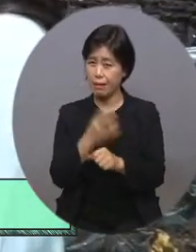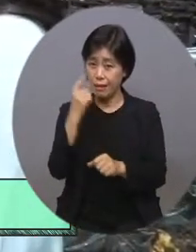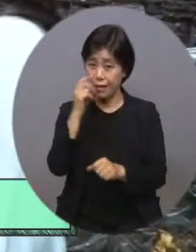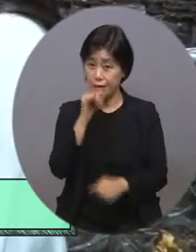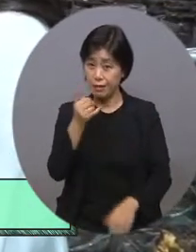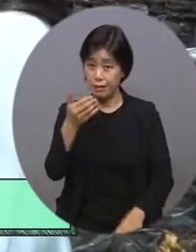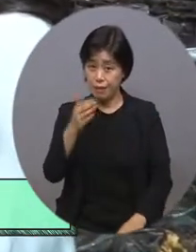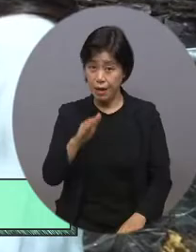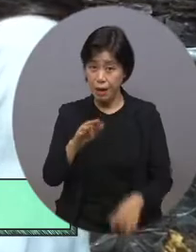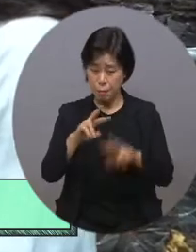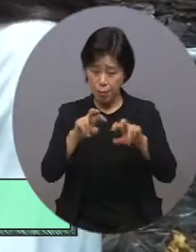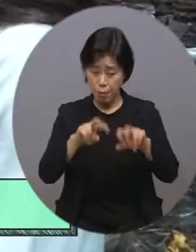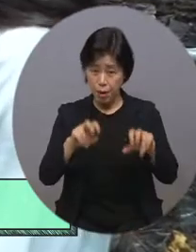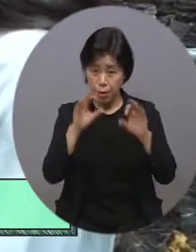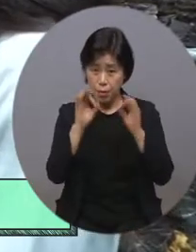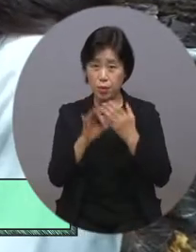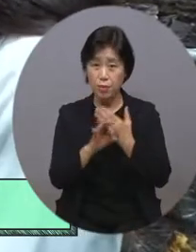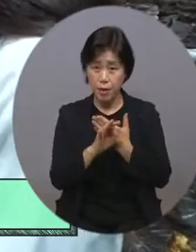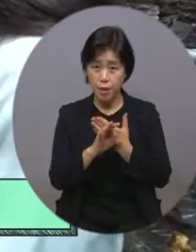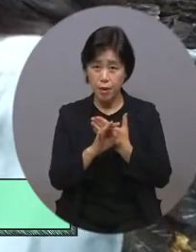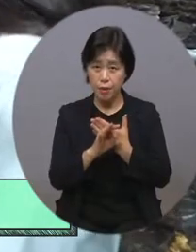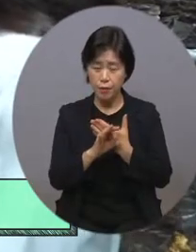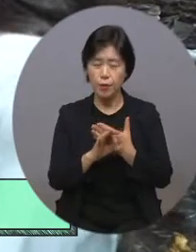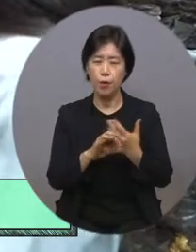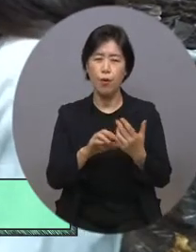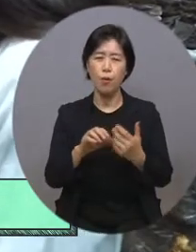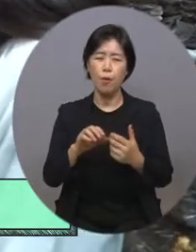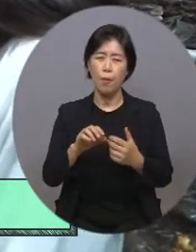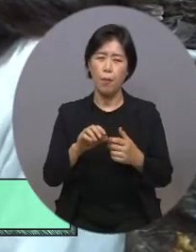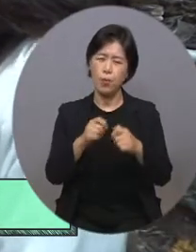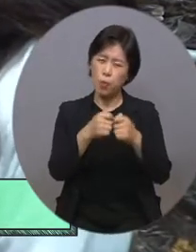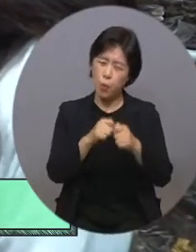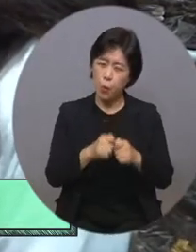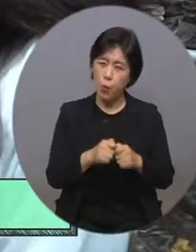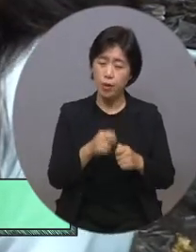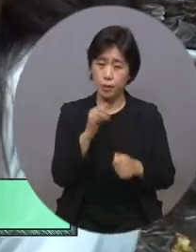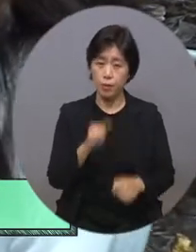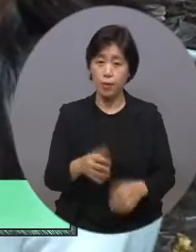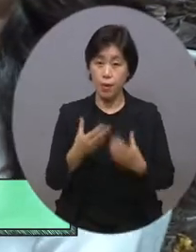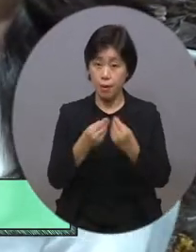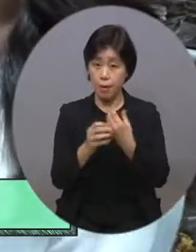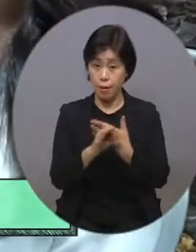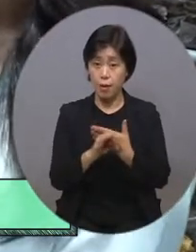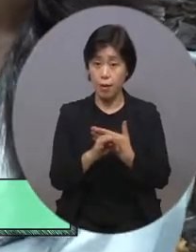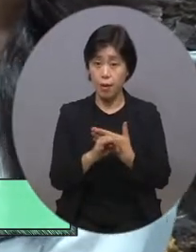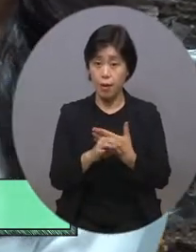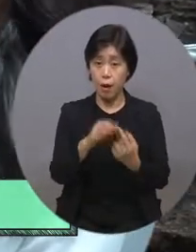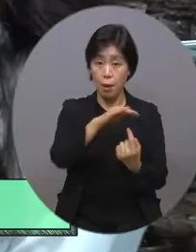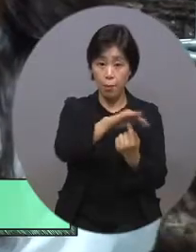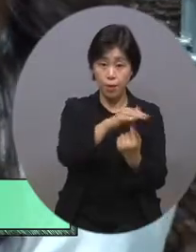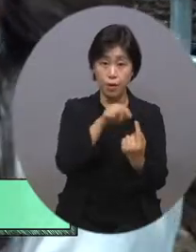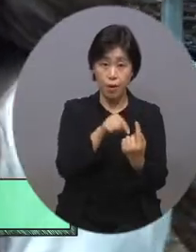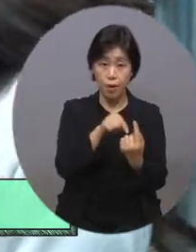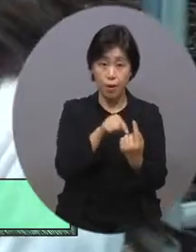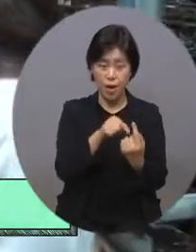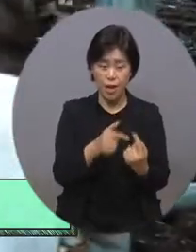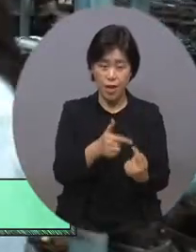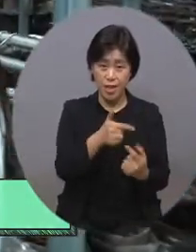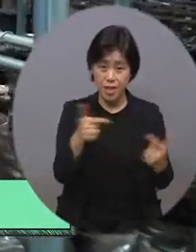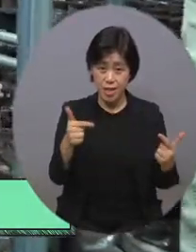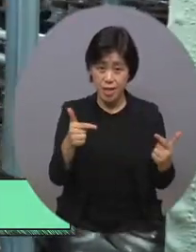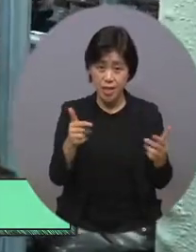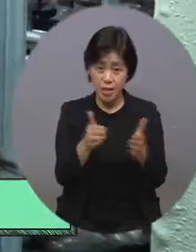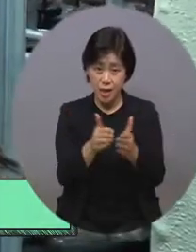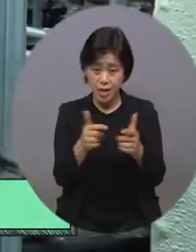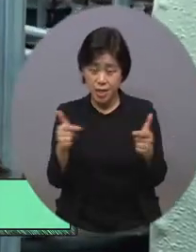세부적으로 들여다보면은 저희의 손길이 좀 필요하긴 해요. 그렇죠. 예를 들어서 무슨 이렇게 뭐 버섯 이렇게 뭐 큰 거 작은 거